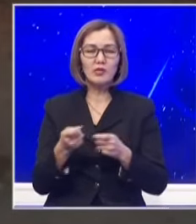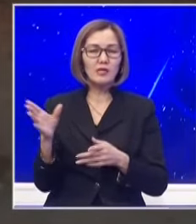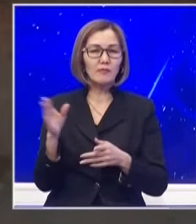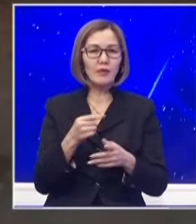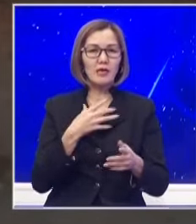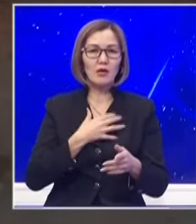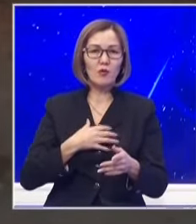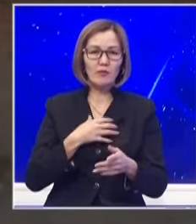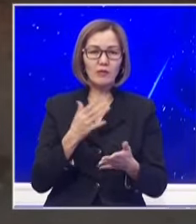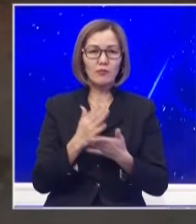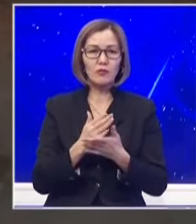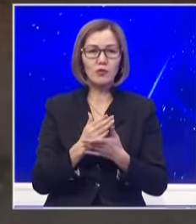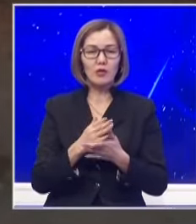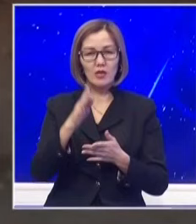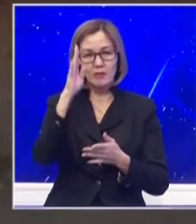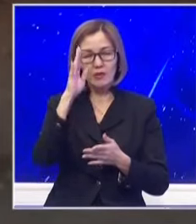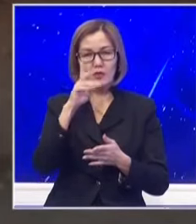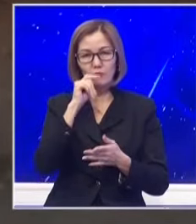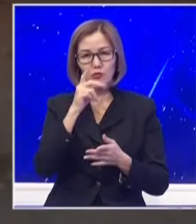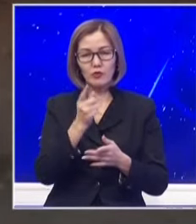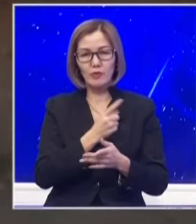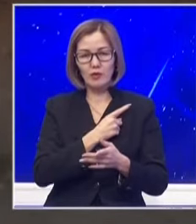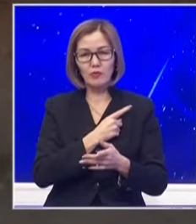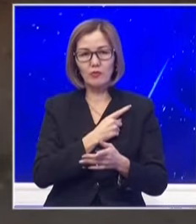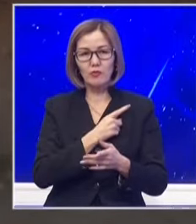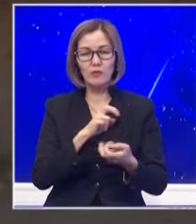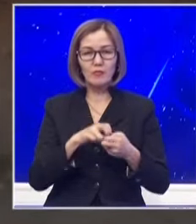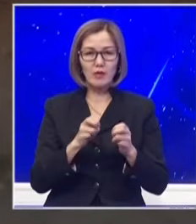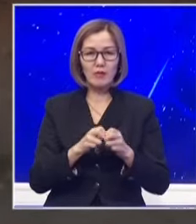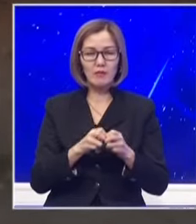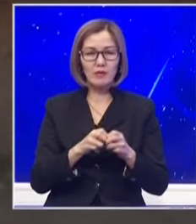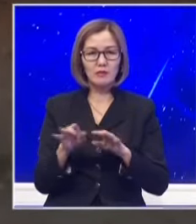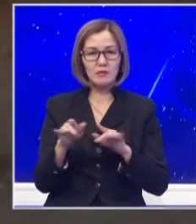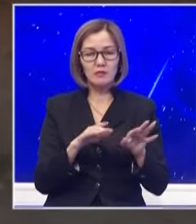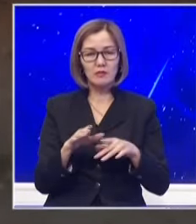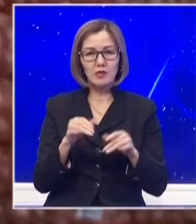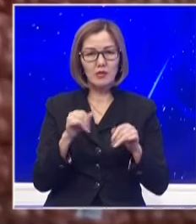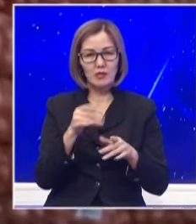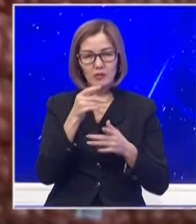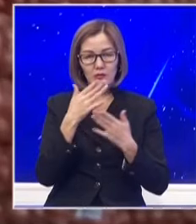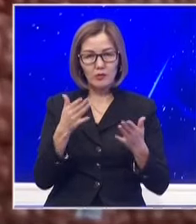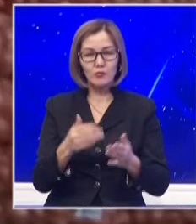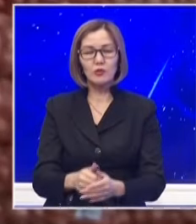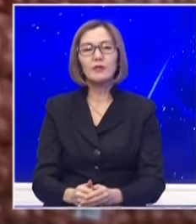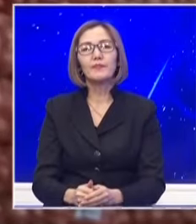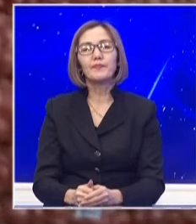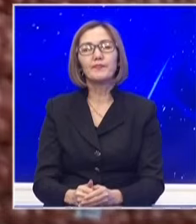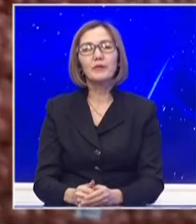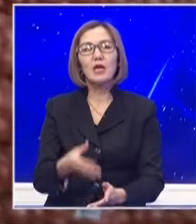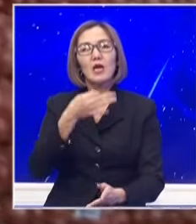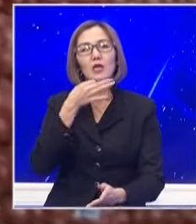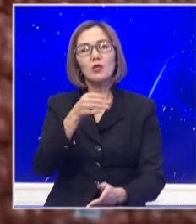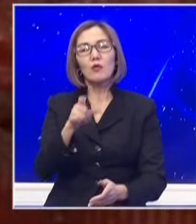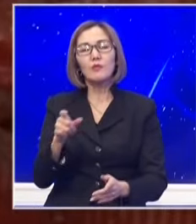арт жағымда балалар да тұр. Бәрі осы пияздың несімен, мәселесімен жүгіріп жүрміз. Осы мәселеге жауапты